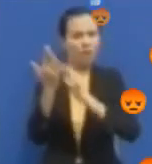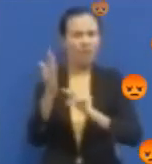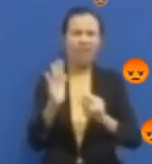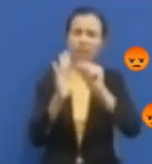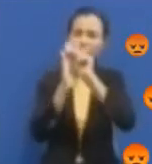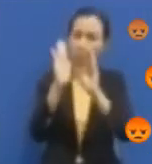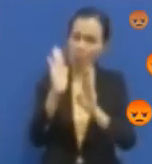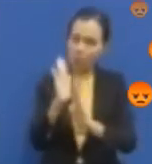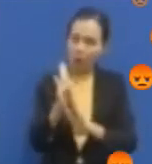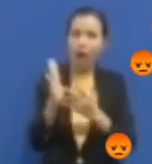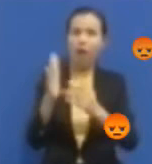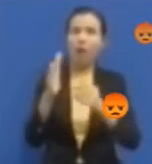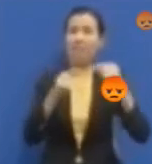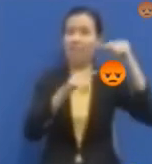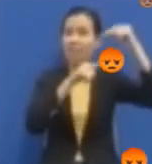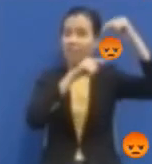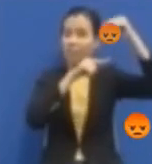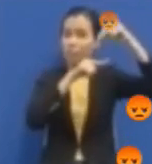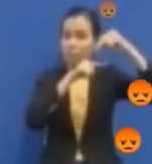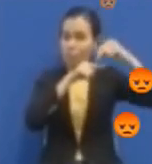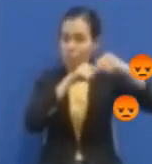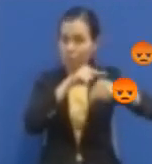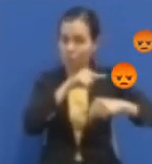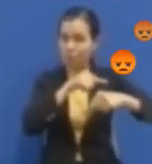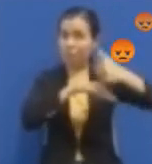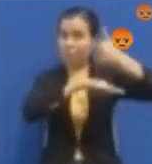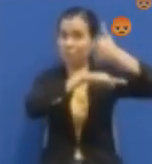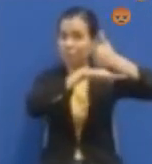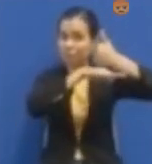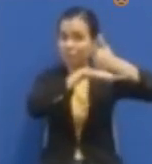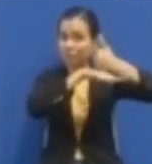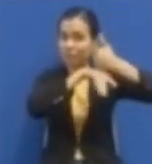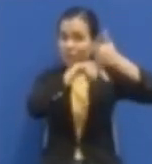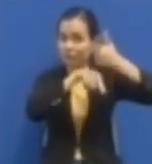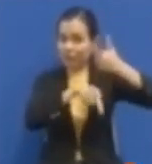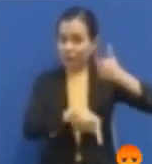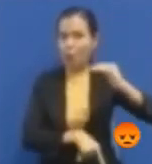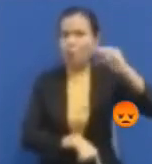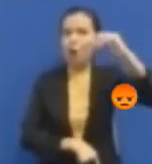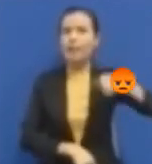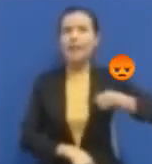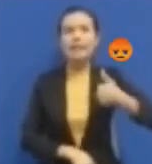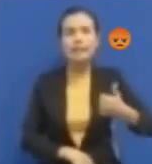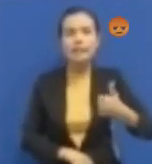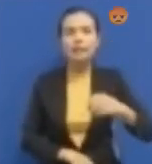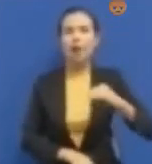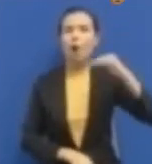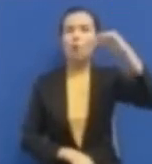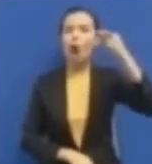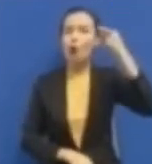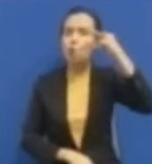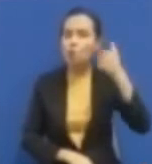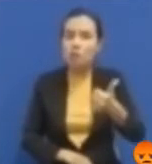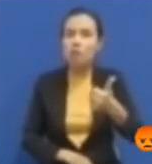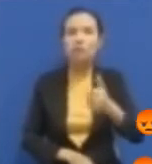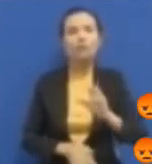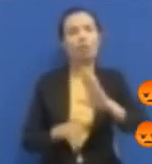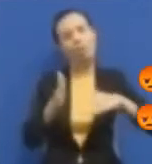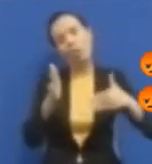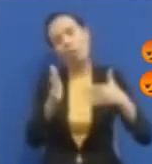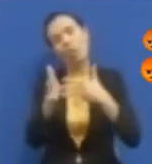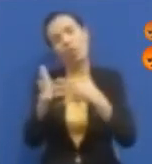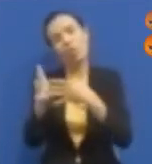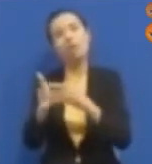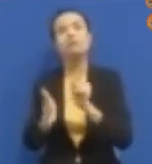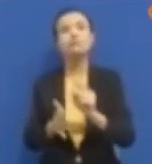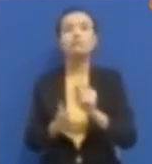ายจากข้างบนหรือที่เรียกกันว่าผู้ใหญ่ใจดีผู้ใหญ่รู้ดีไม่มีทางที่จะสำเร็จได้